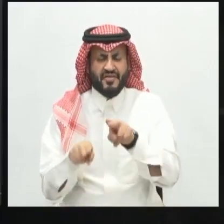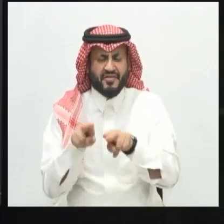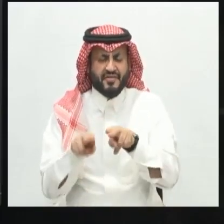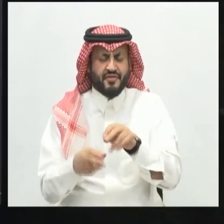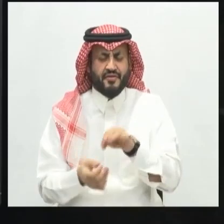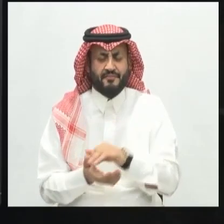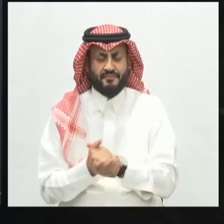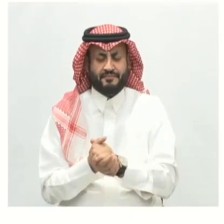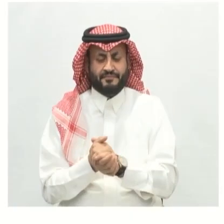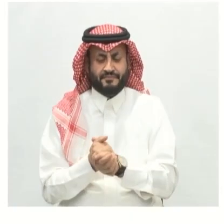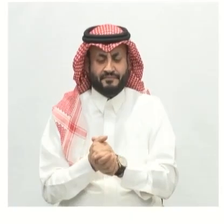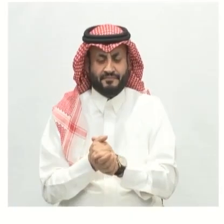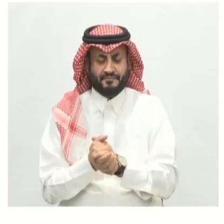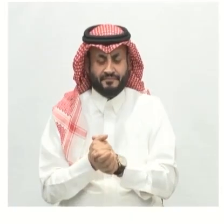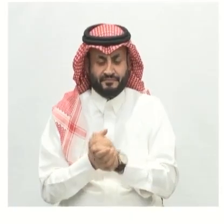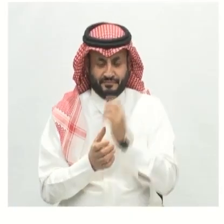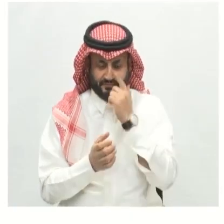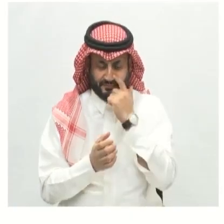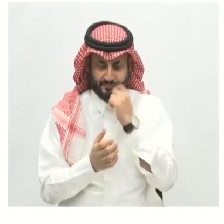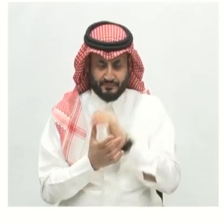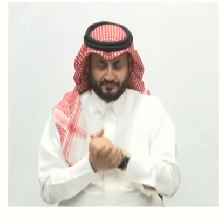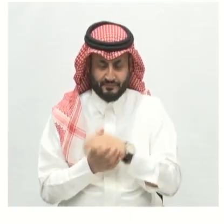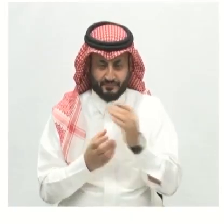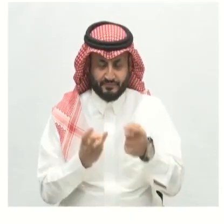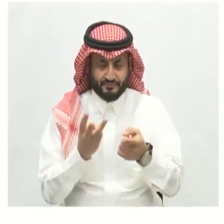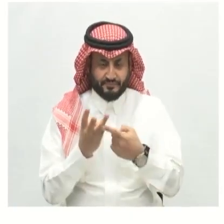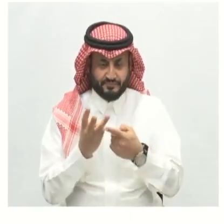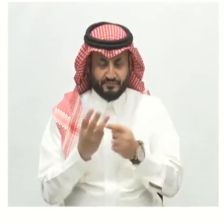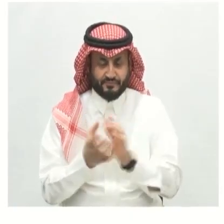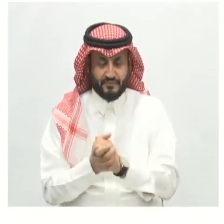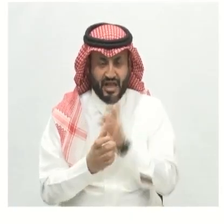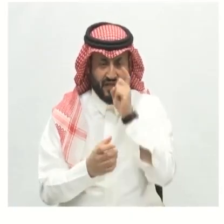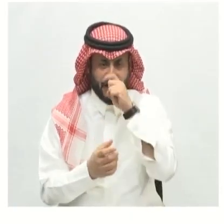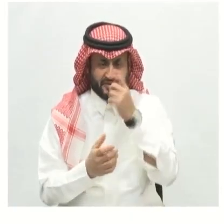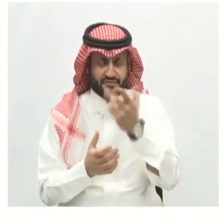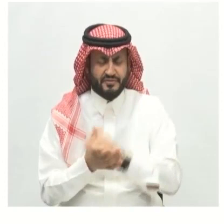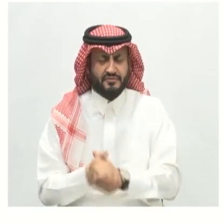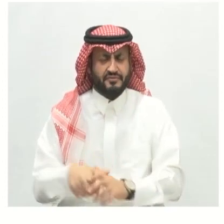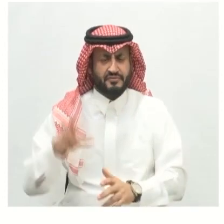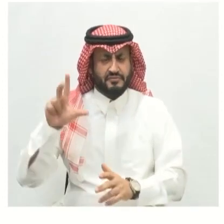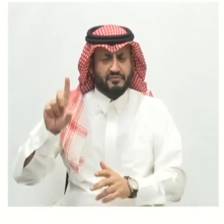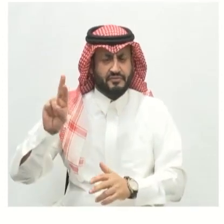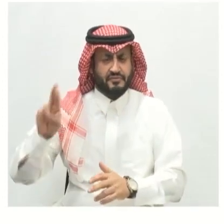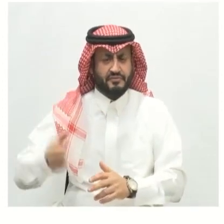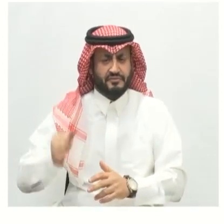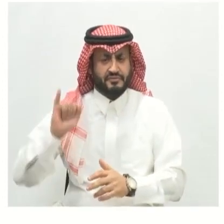وقواعد مقننه ضابطه ننتقل الى الزامي ماذا اقصد